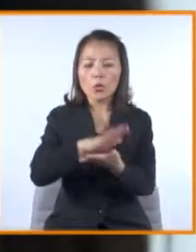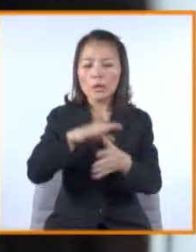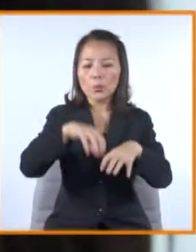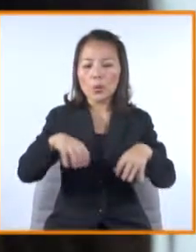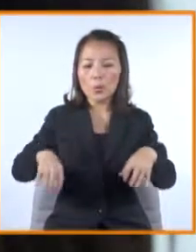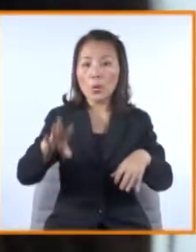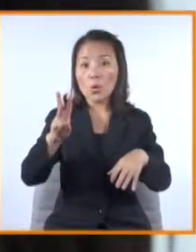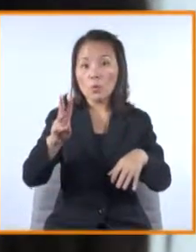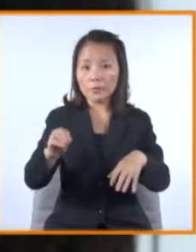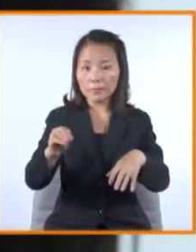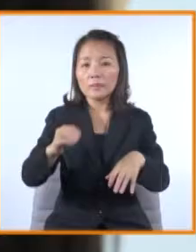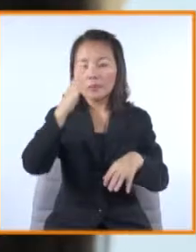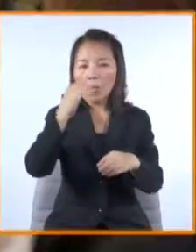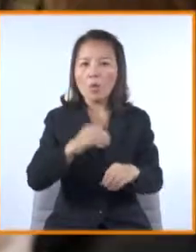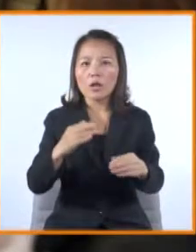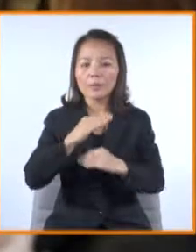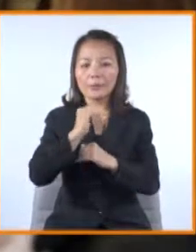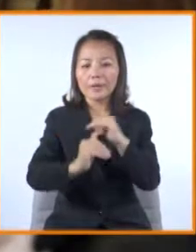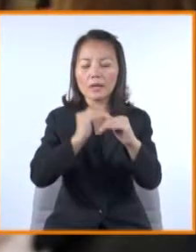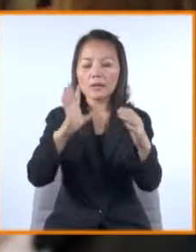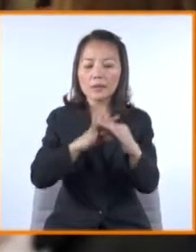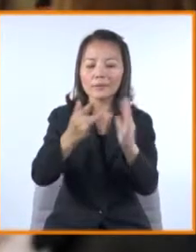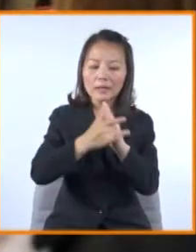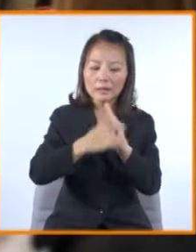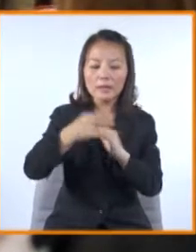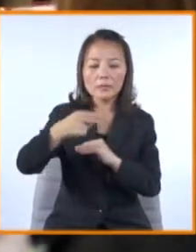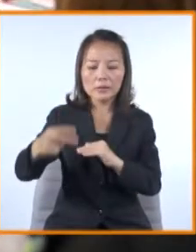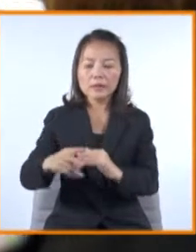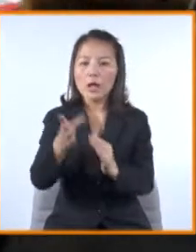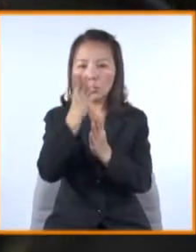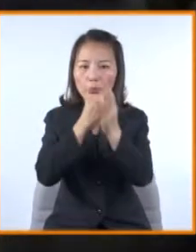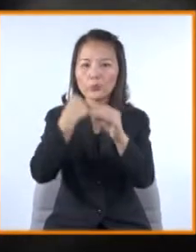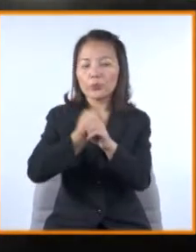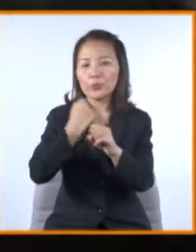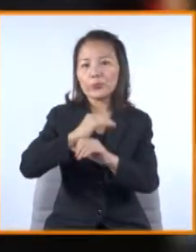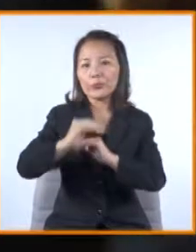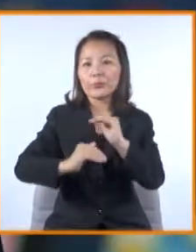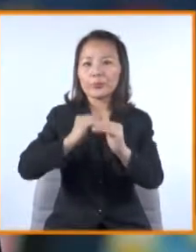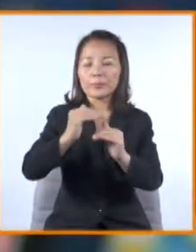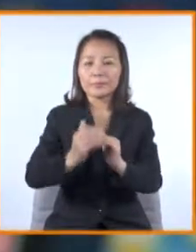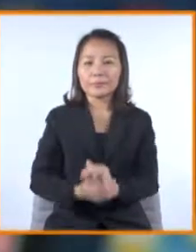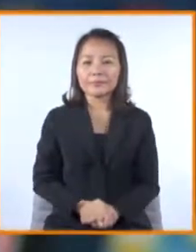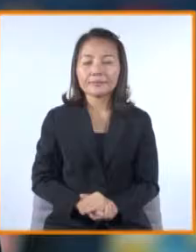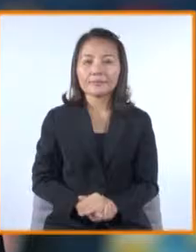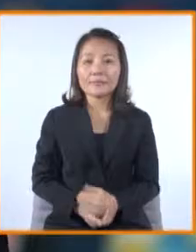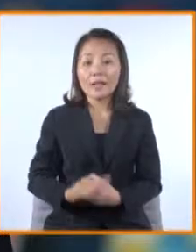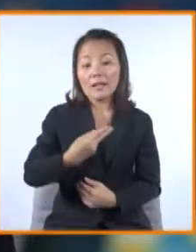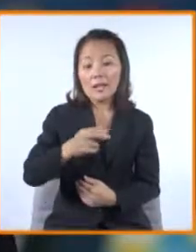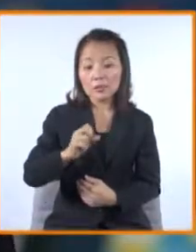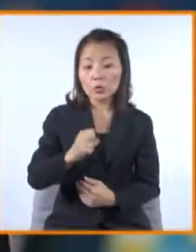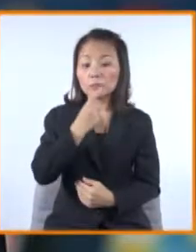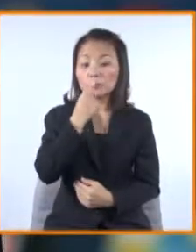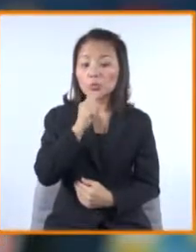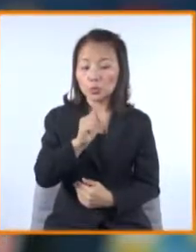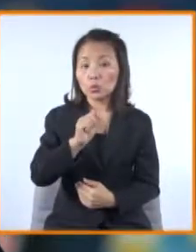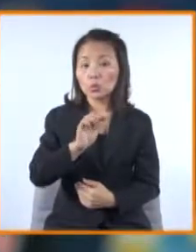งเพื่อพัฒนาการเรียนการสอนด้านเทคโนโลยีและภาษาอย่างสร้างสรรค์ค่ะ หลักสูตรการเรียนการสอนของ True Click